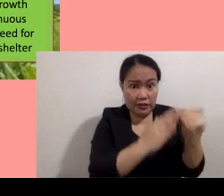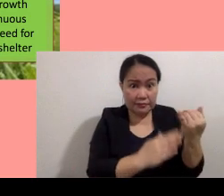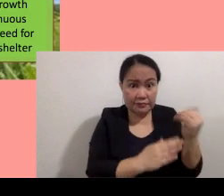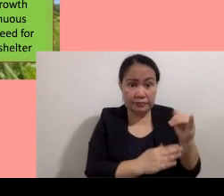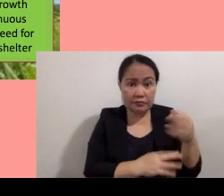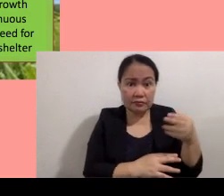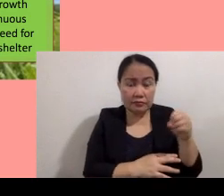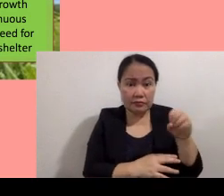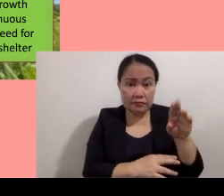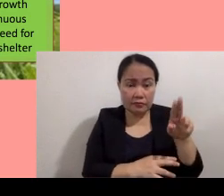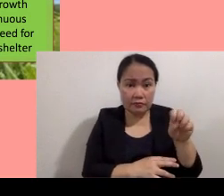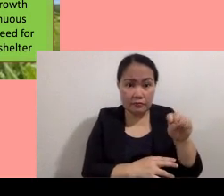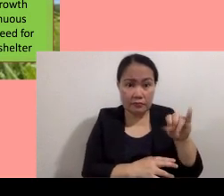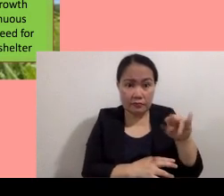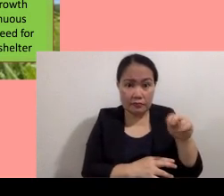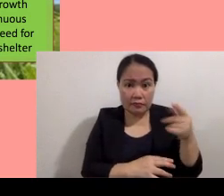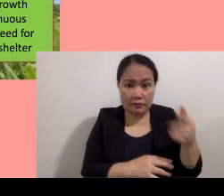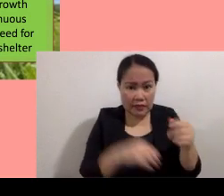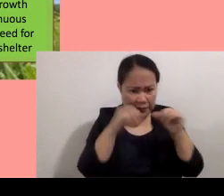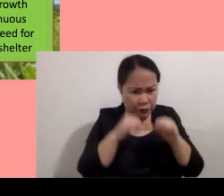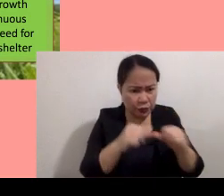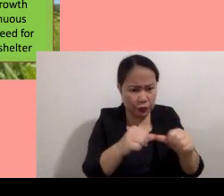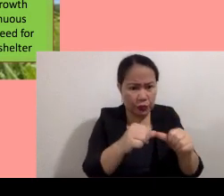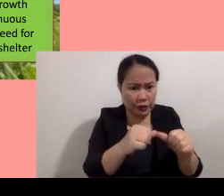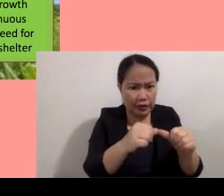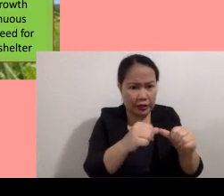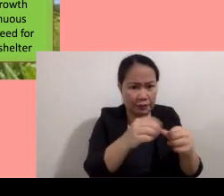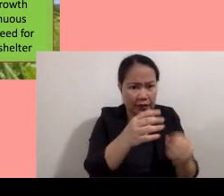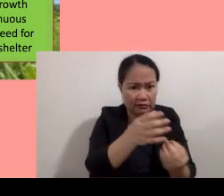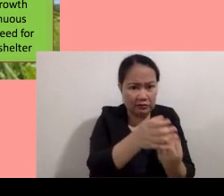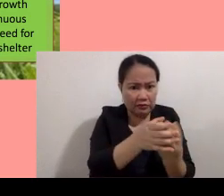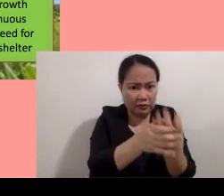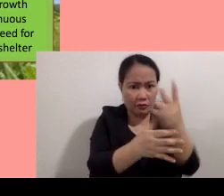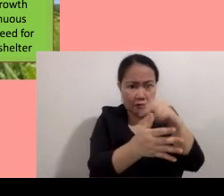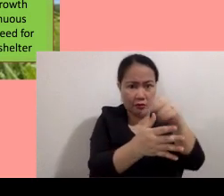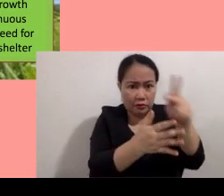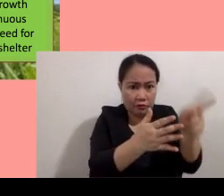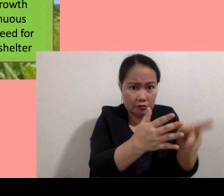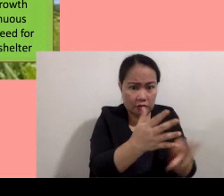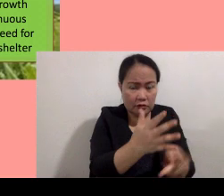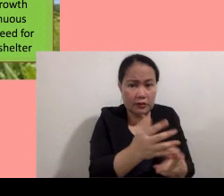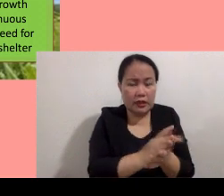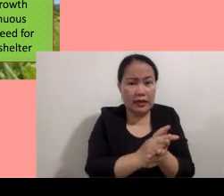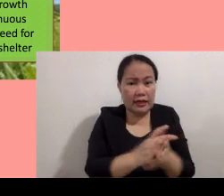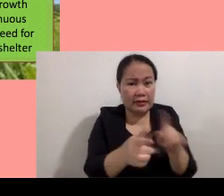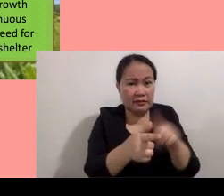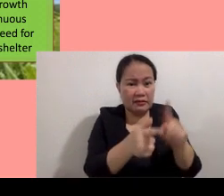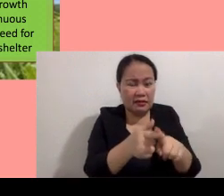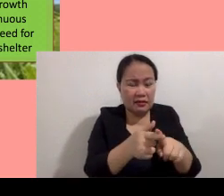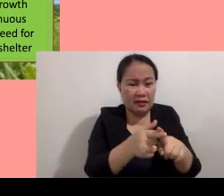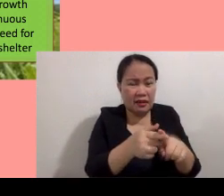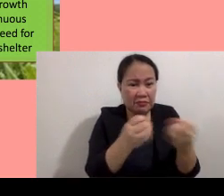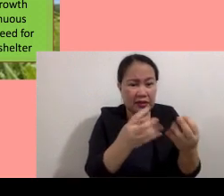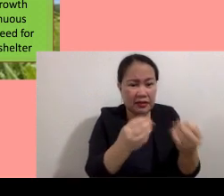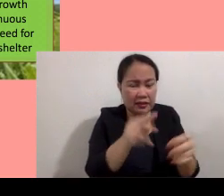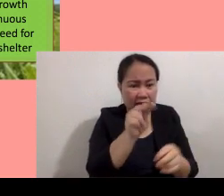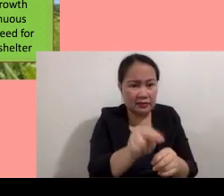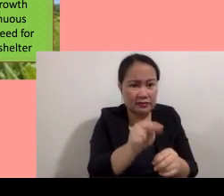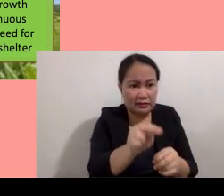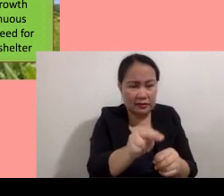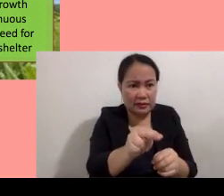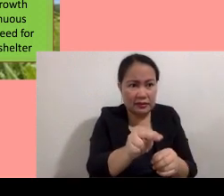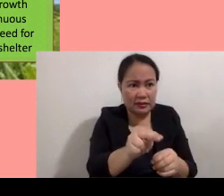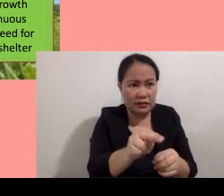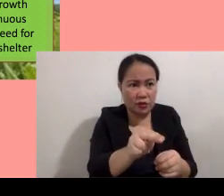ng panahanan, sa patuloy na pagdami ng tao ay patuloy din ang pagdami ng nangailangan ng